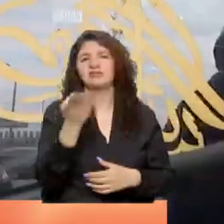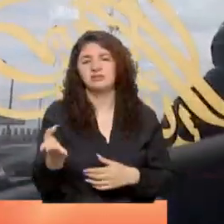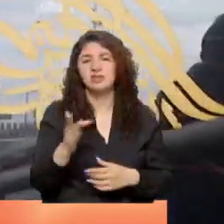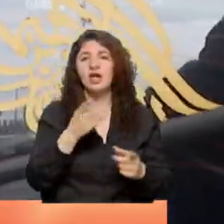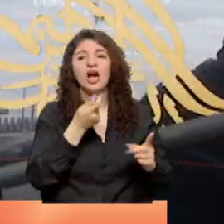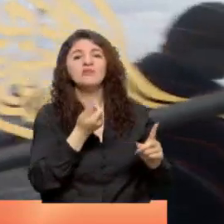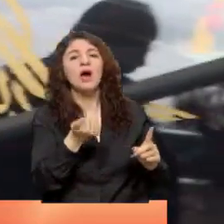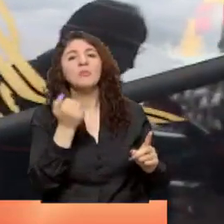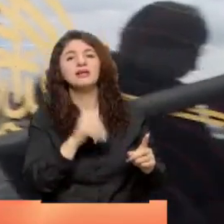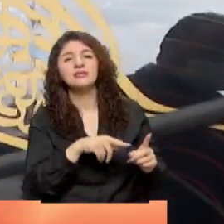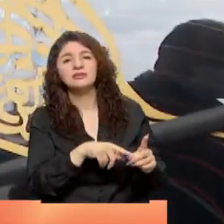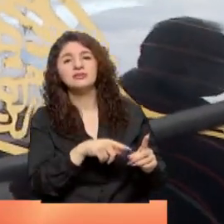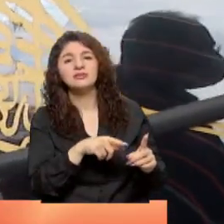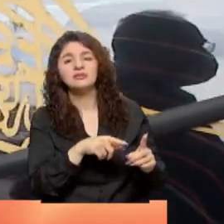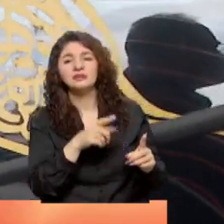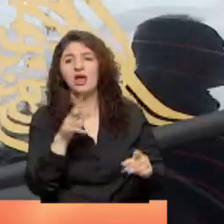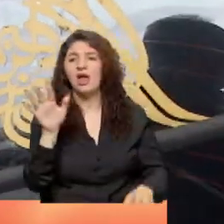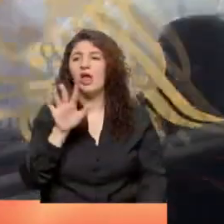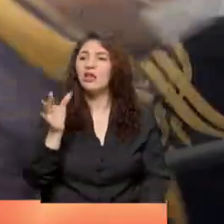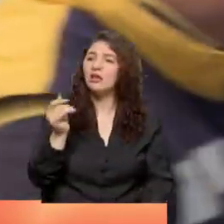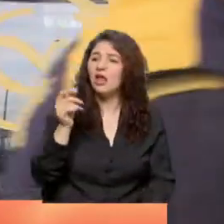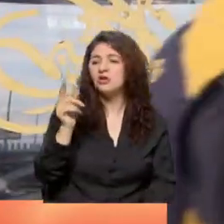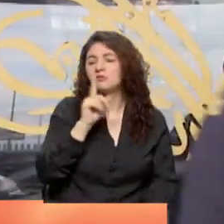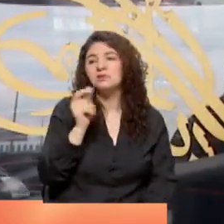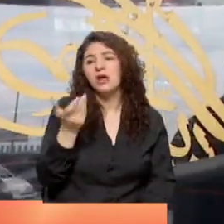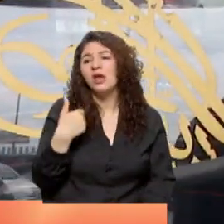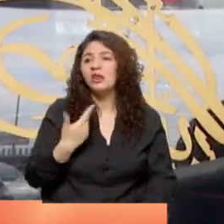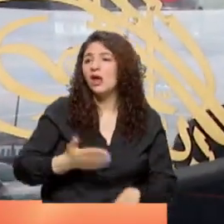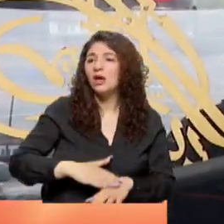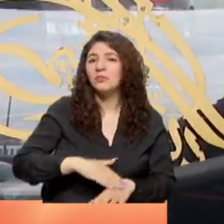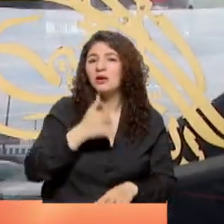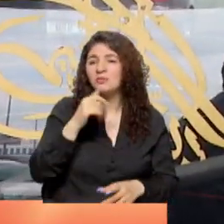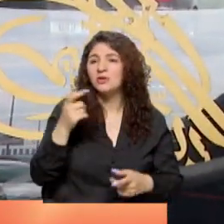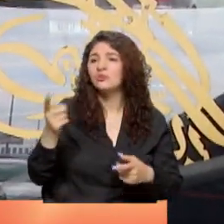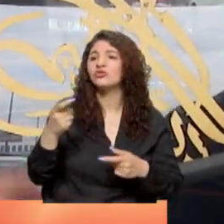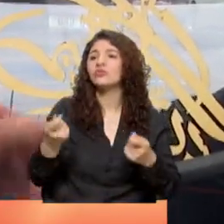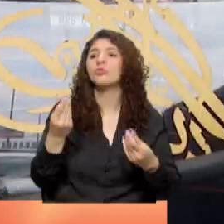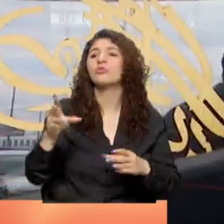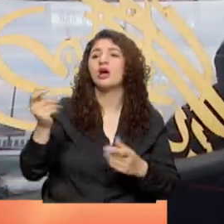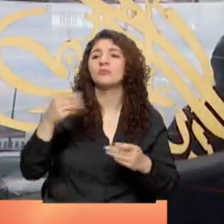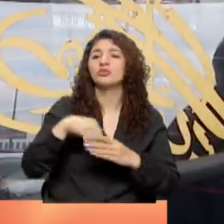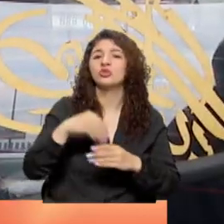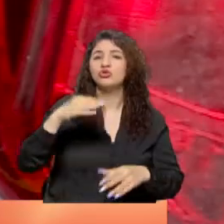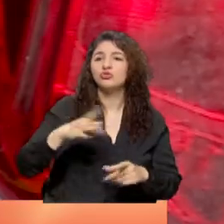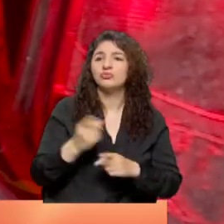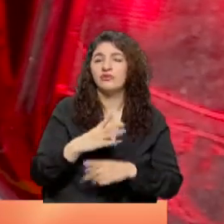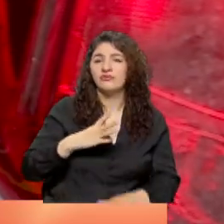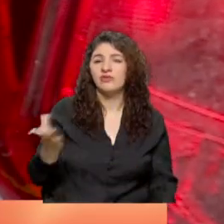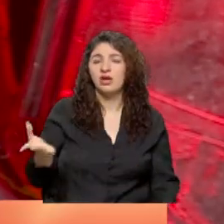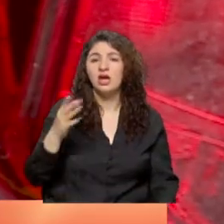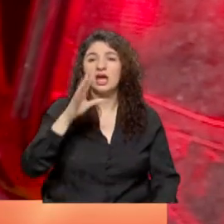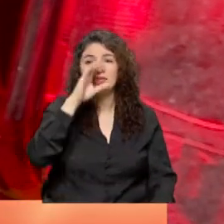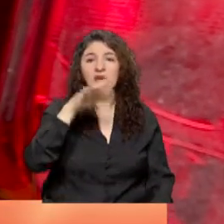yaa almaya geldiniz evlilik 100 liralık Ne yapalım ağabey çalıştırmasını olmuyor arabanın içinde çocuklar çocuk var